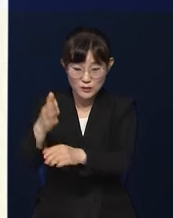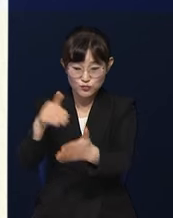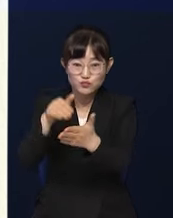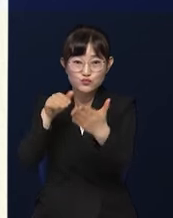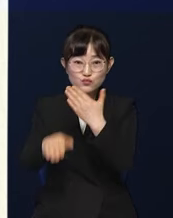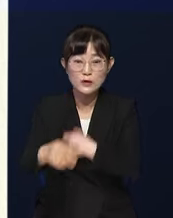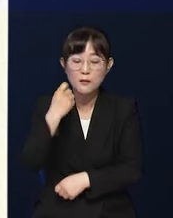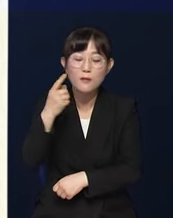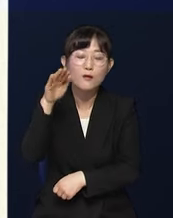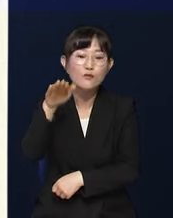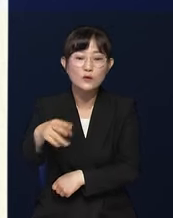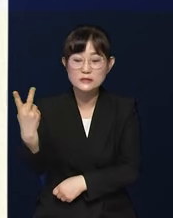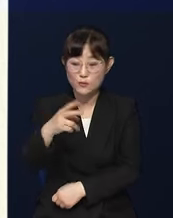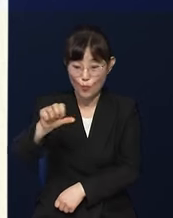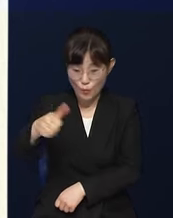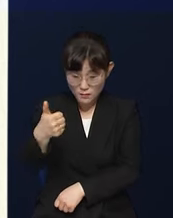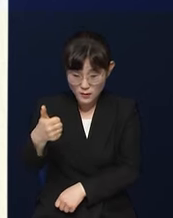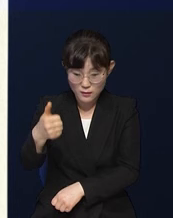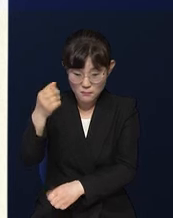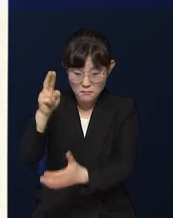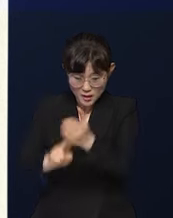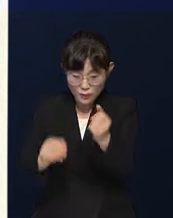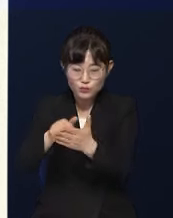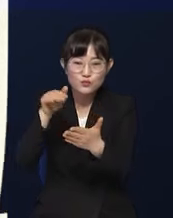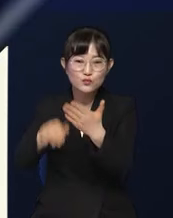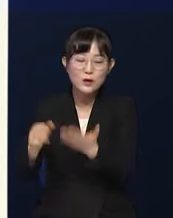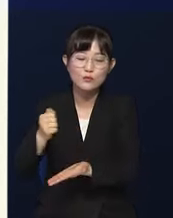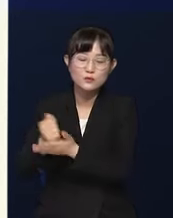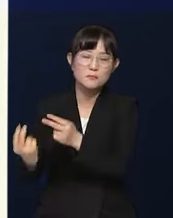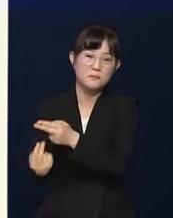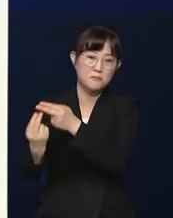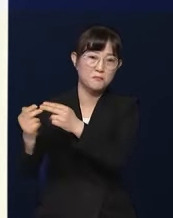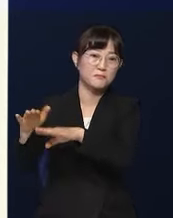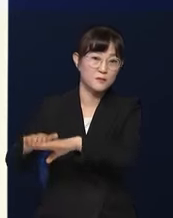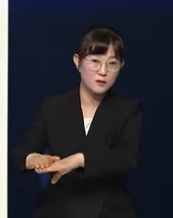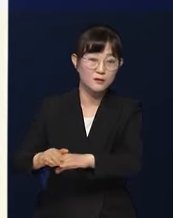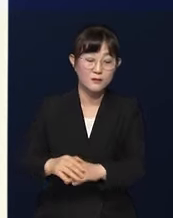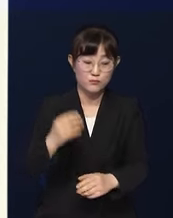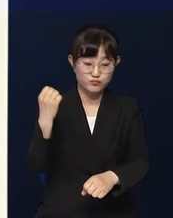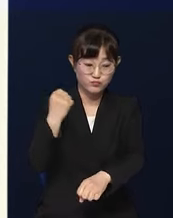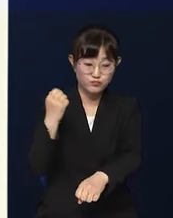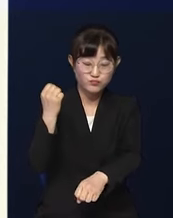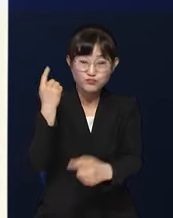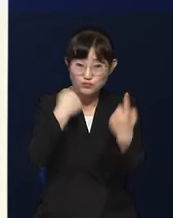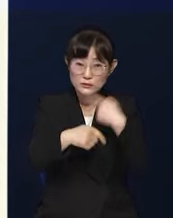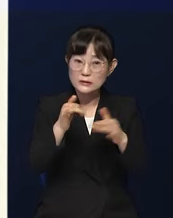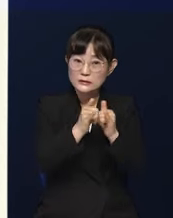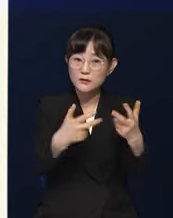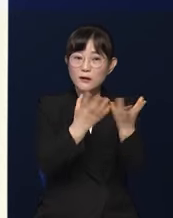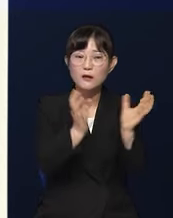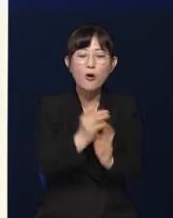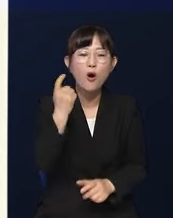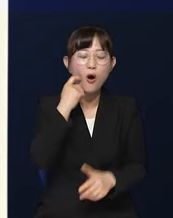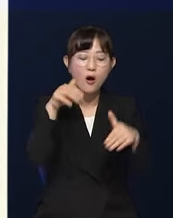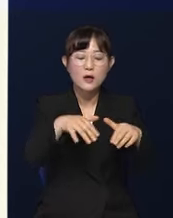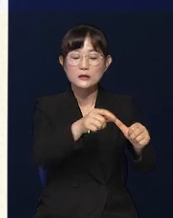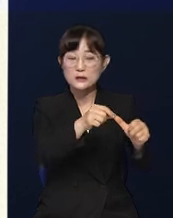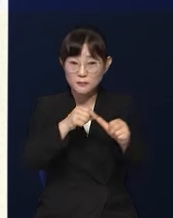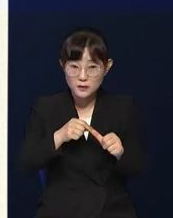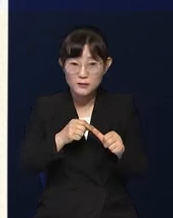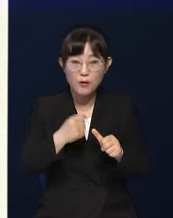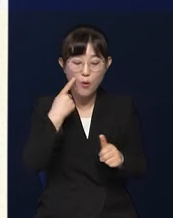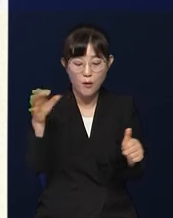후 2,500만 원에 되팔아 차익을 별도 통장에 입금했습니다 부상자회 허위로 직원을 채용해 급여비